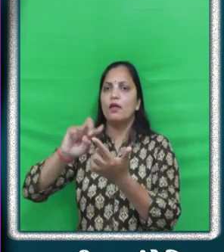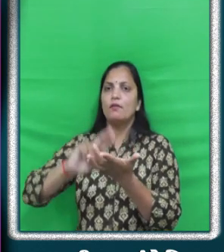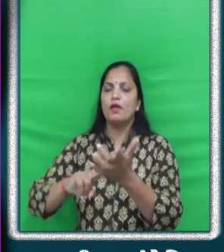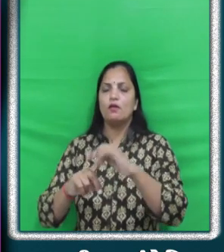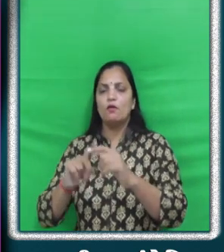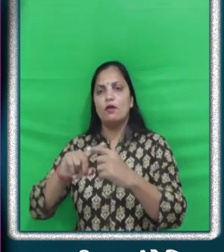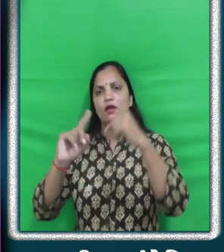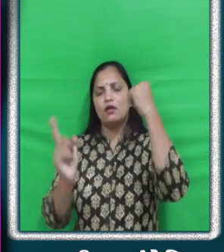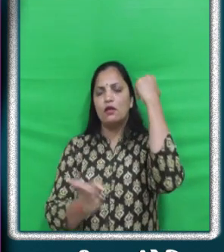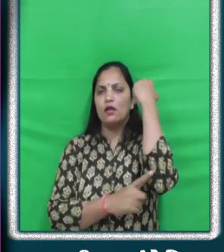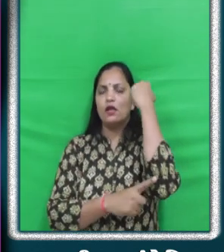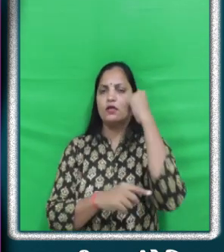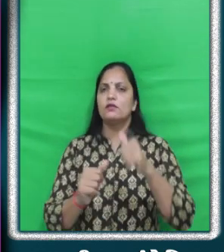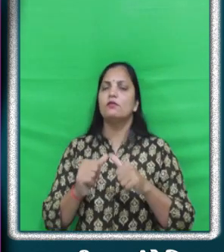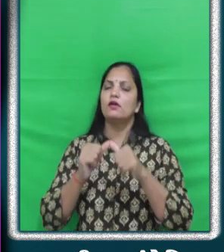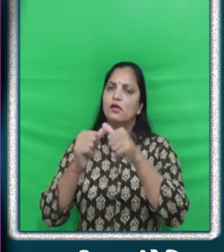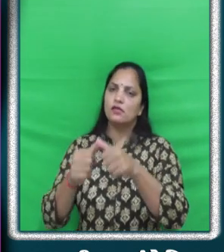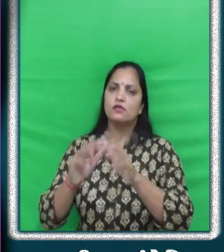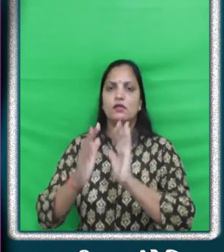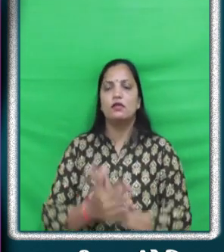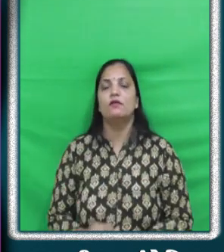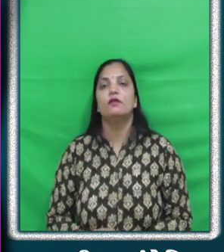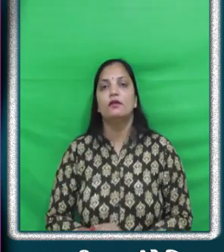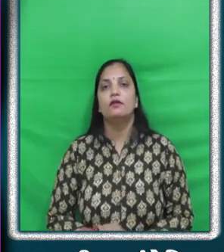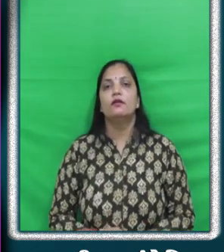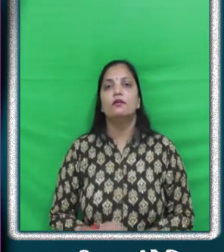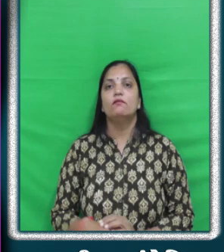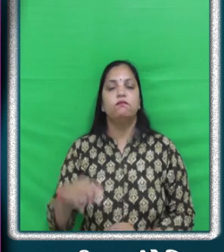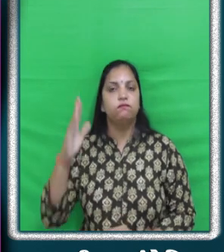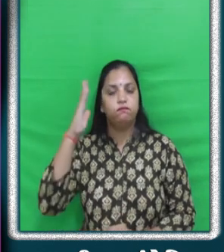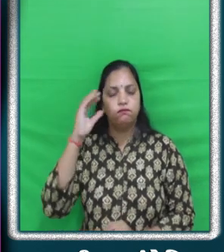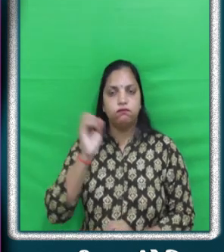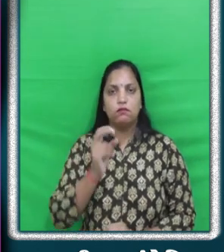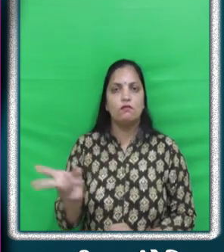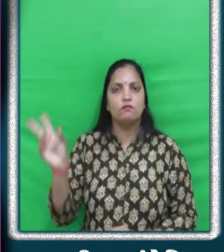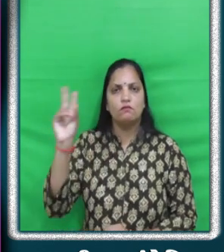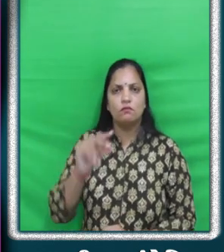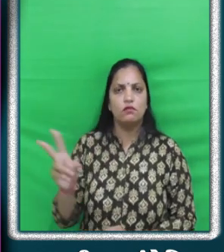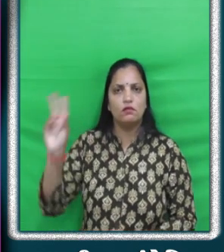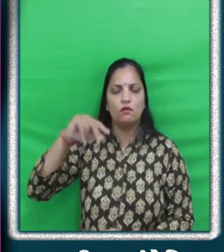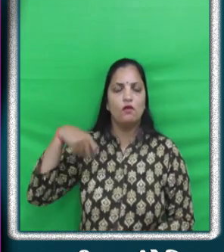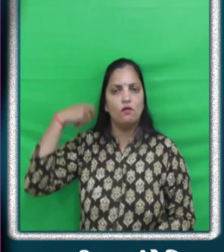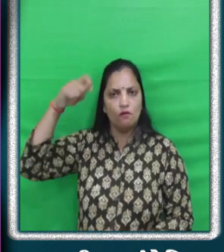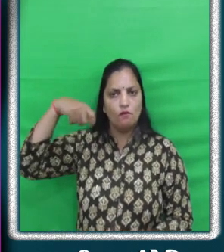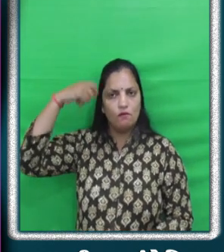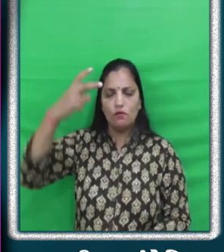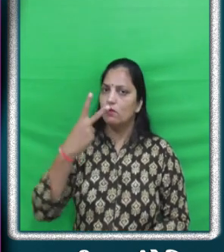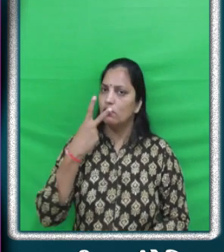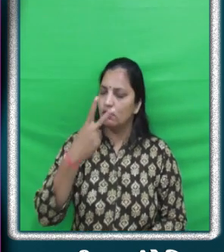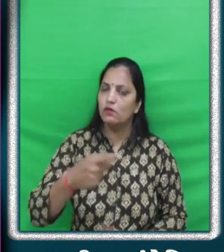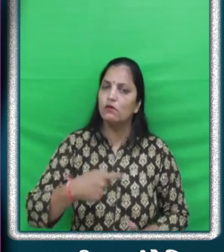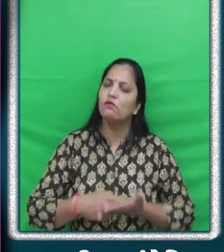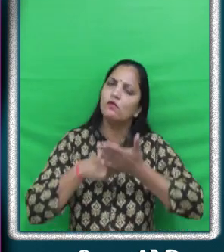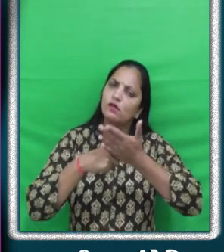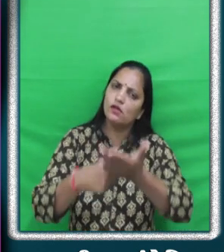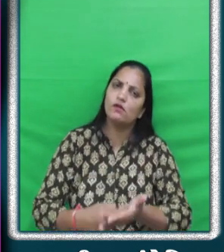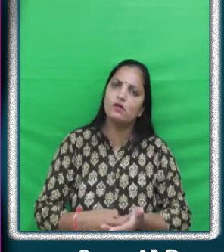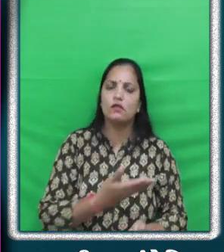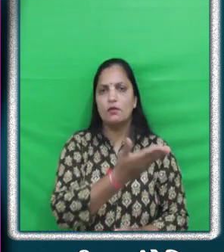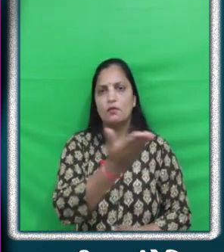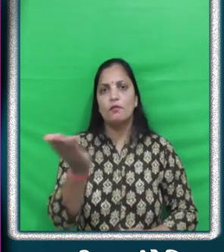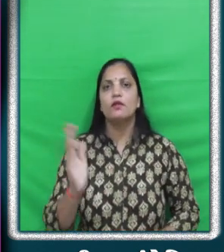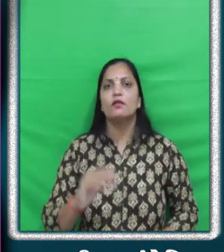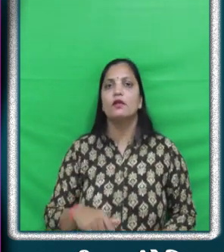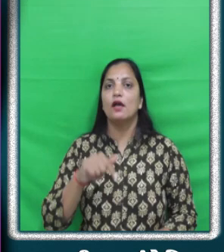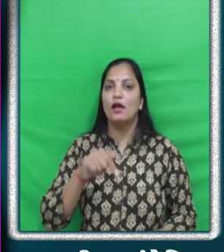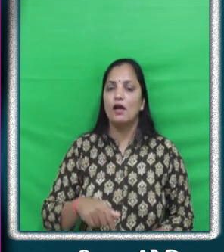કમેન્ટ પછીથી વાંચીને તેનો આન્સર આપવામાં આવશે. અને એ સિવાય ના સમજાય તો ફરીથી રિવાઇન્ડ કરીને વિડીયો જોવા વિનંતી છે.